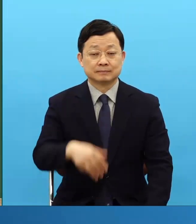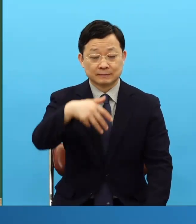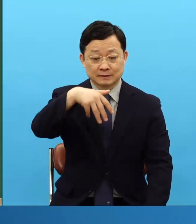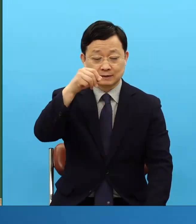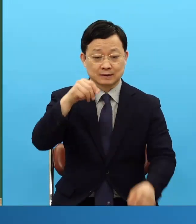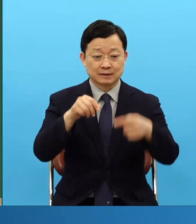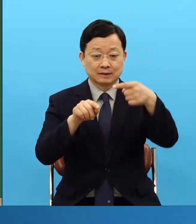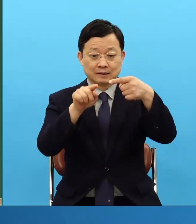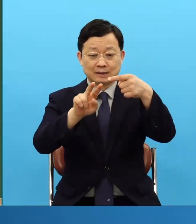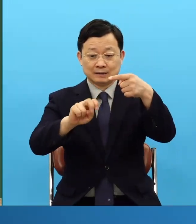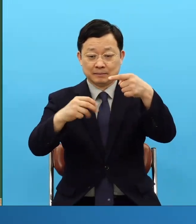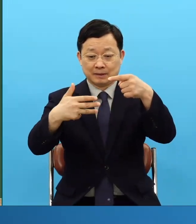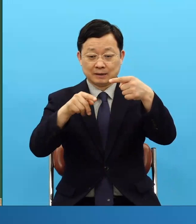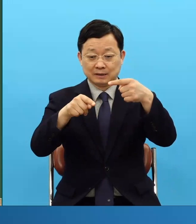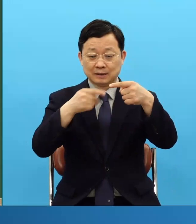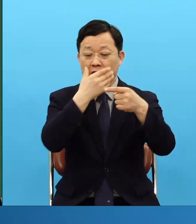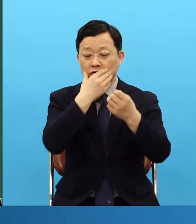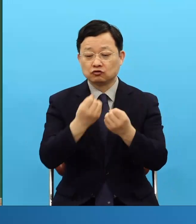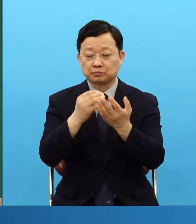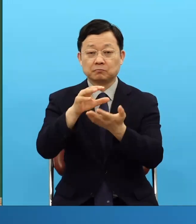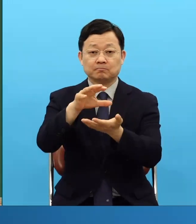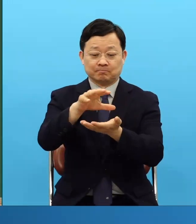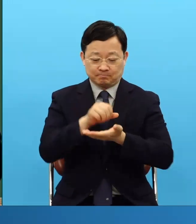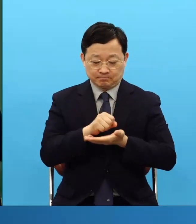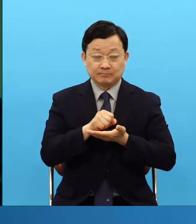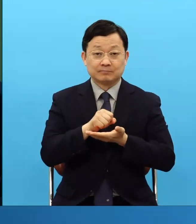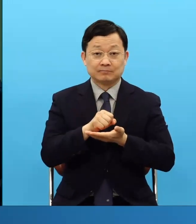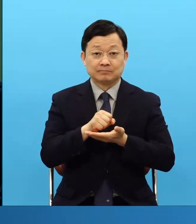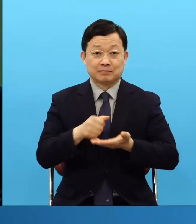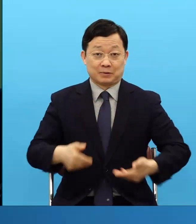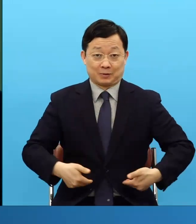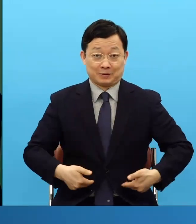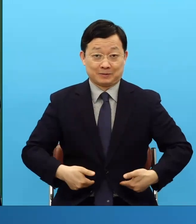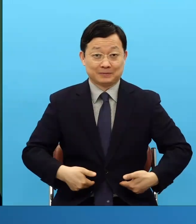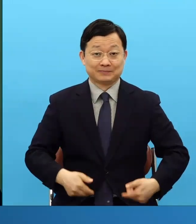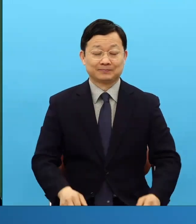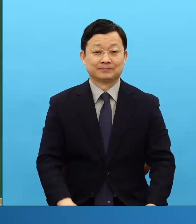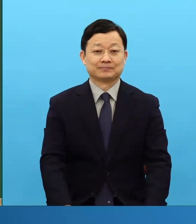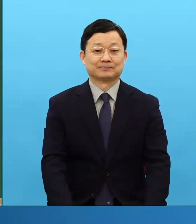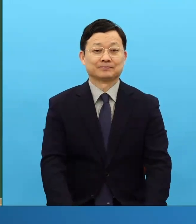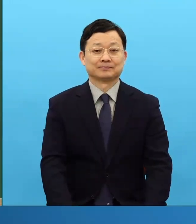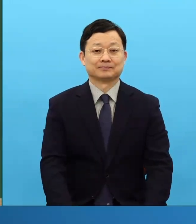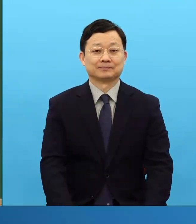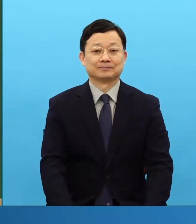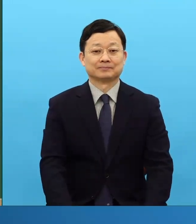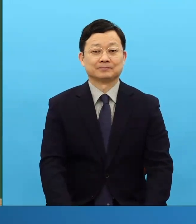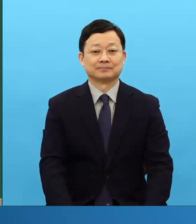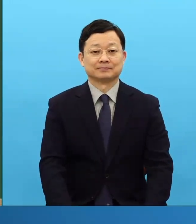이 축복이 있어야 되는 거죠. And you must have this blessing of Genesis 1:28. 그러고